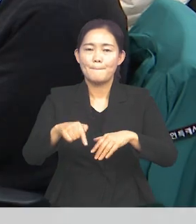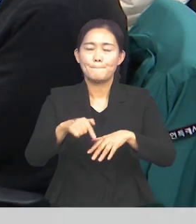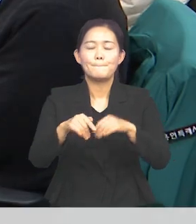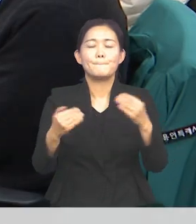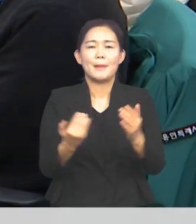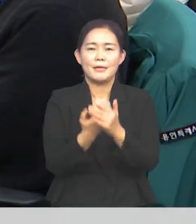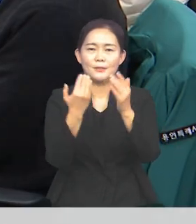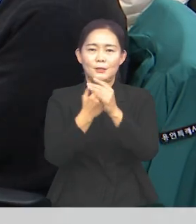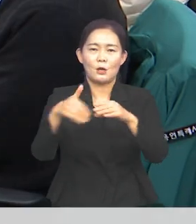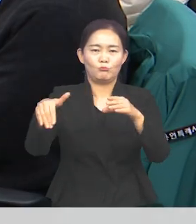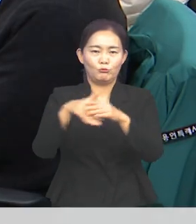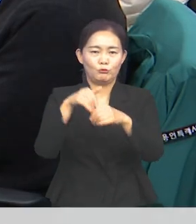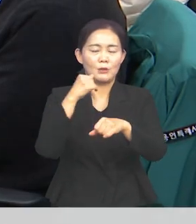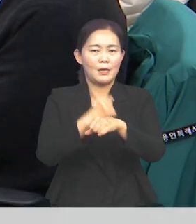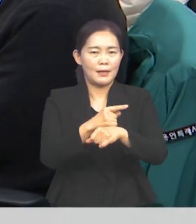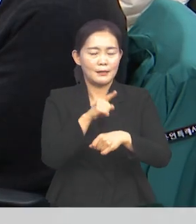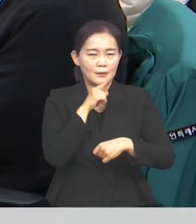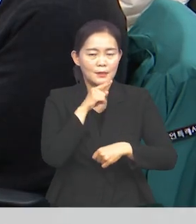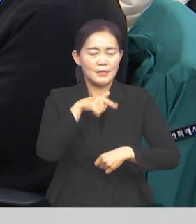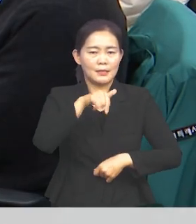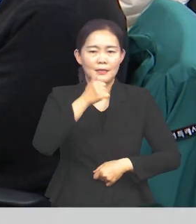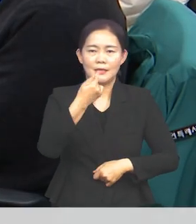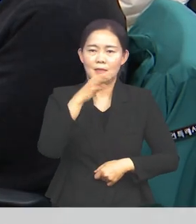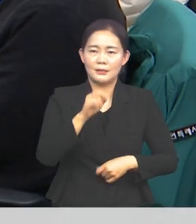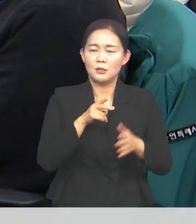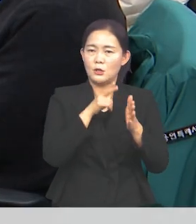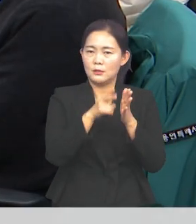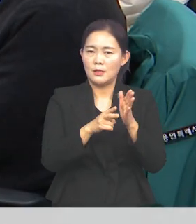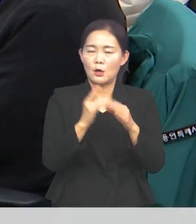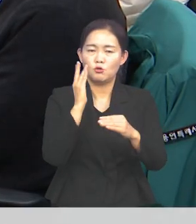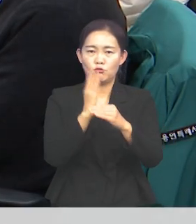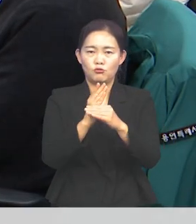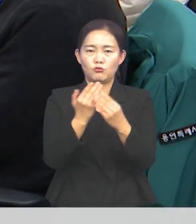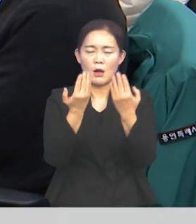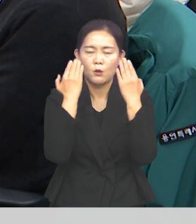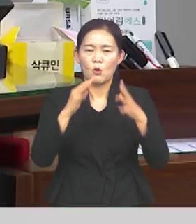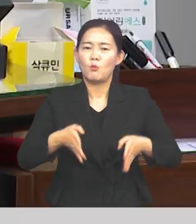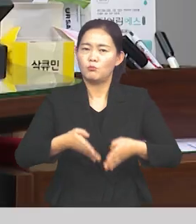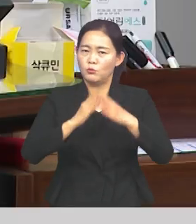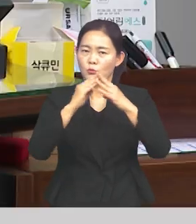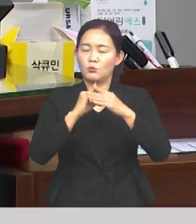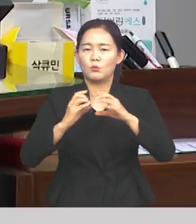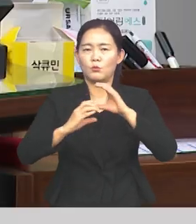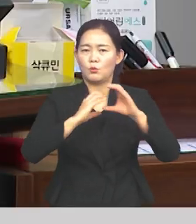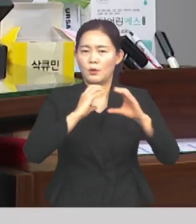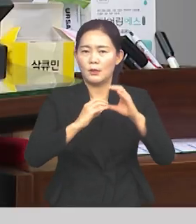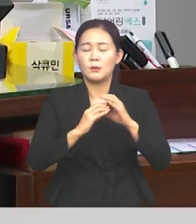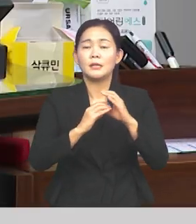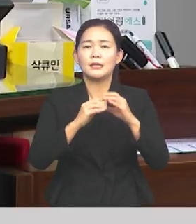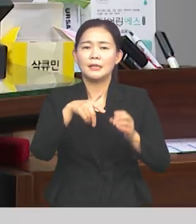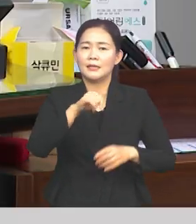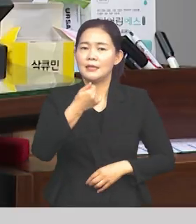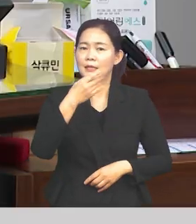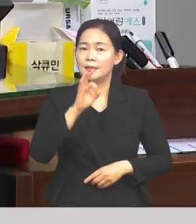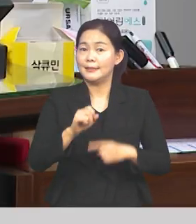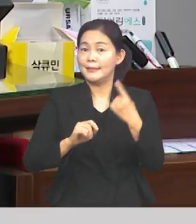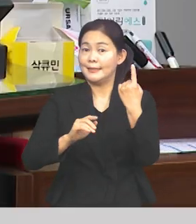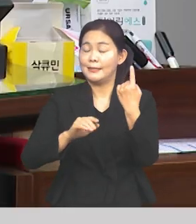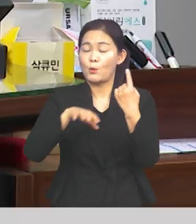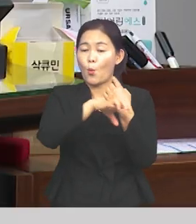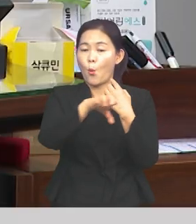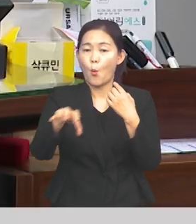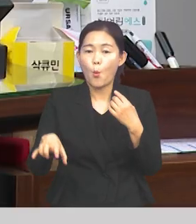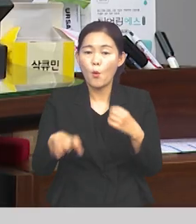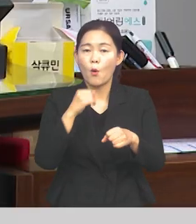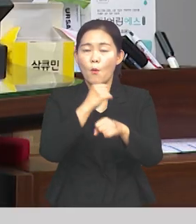기흥교육문화발전추진위원회 회원들과 간담회를 갖고 기흥역세권 중학교 설립 문제 등을 논의했습니다. 이 시장은 기흥1 중학군의 경우 기존 학교